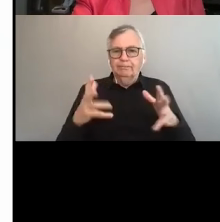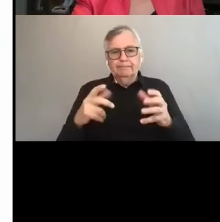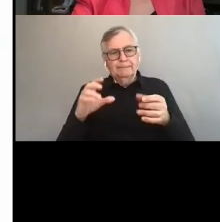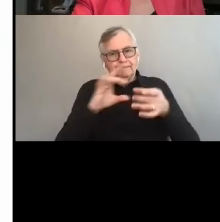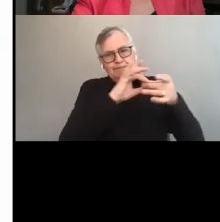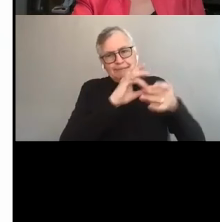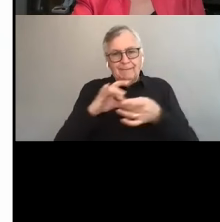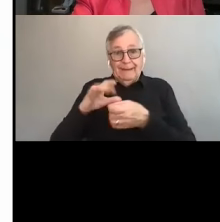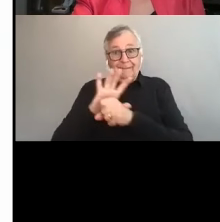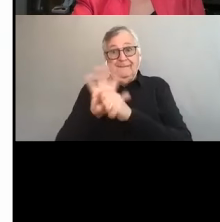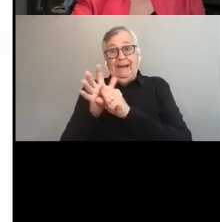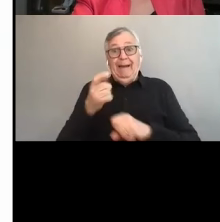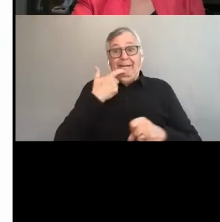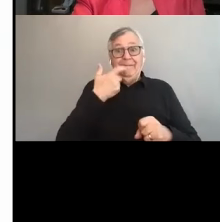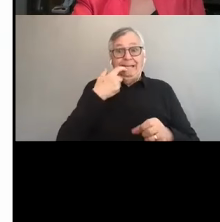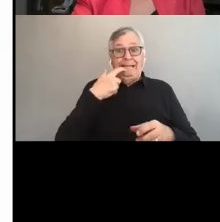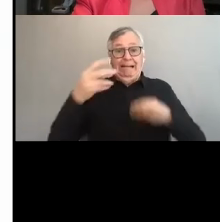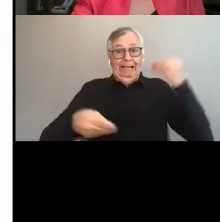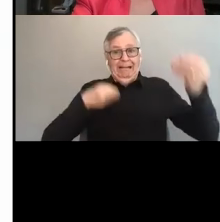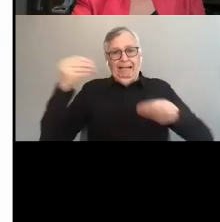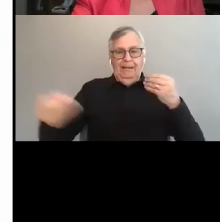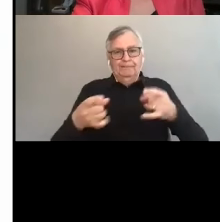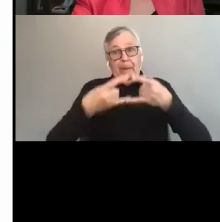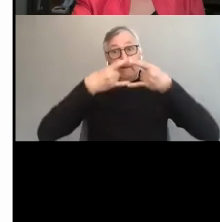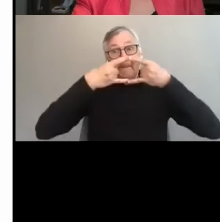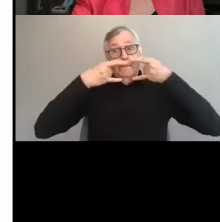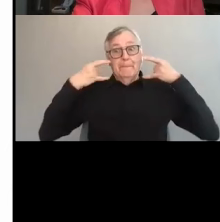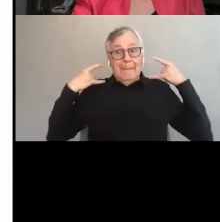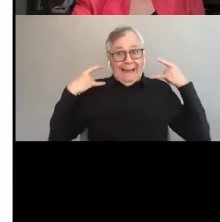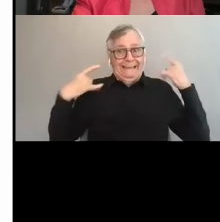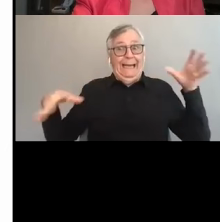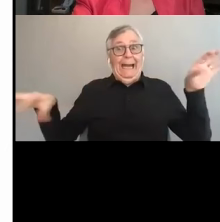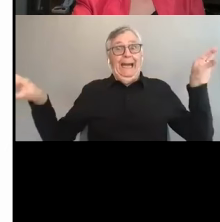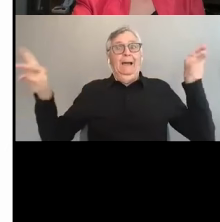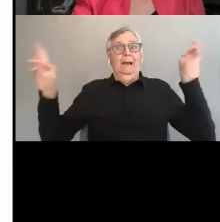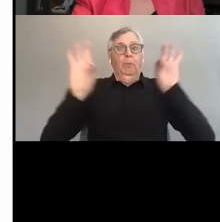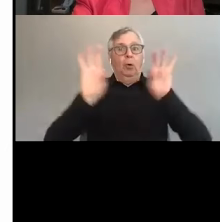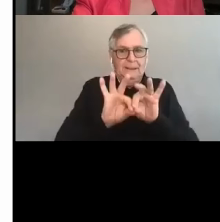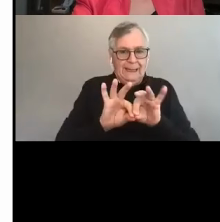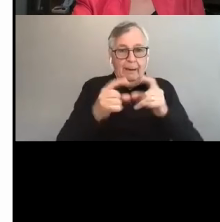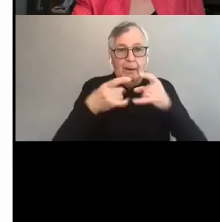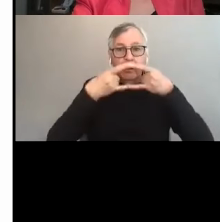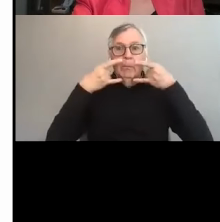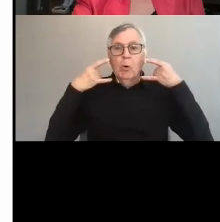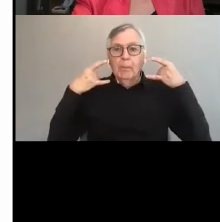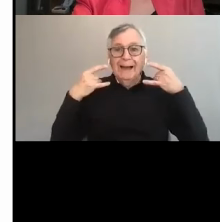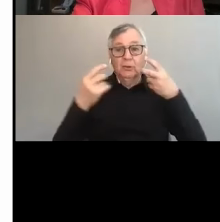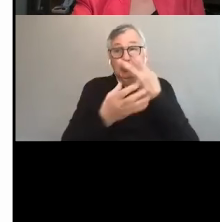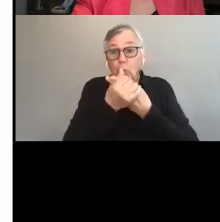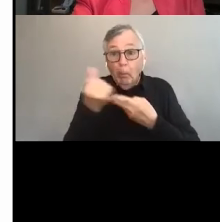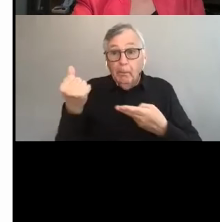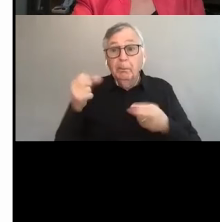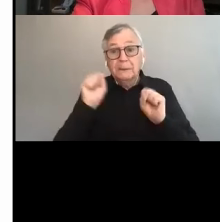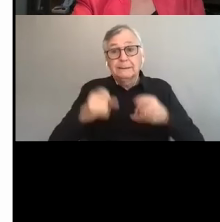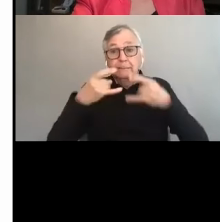les variants qui sont extrêmement contagieux. Donc, le port du masque est très important. Un bon masque, double masque s'il le faut.